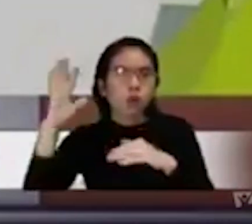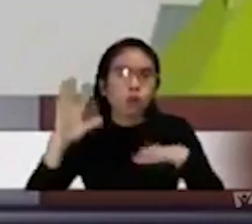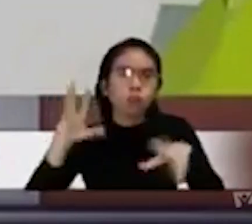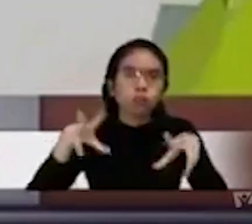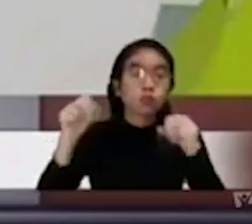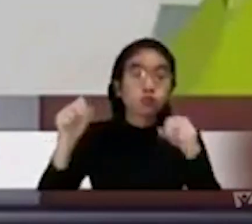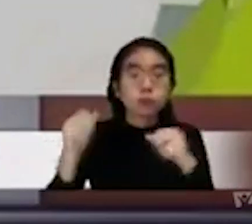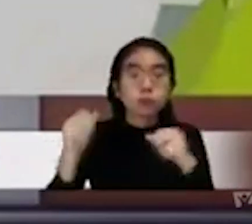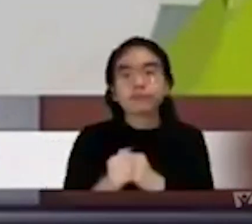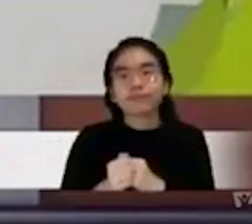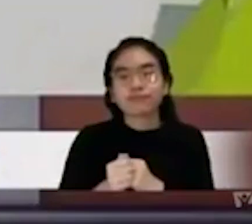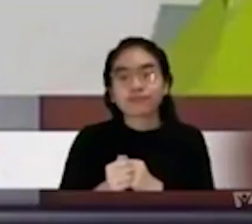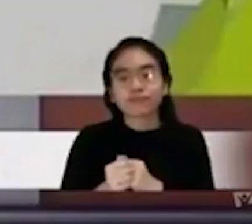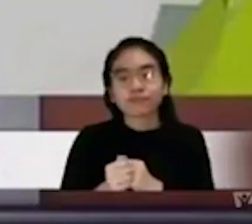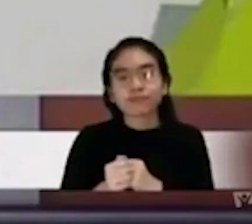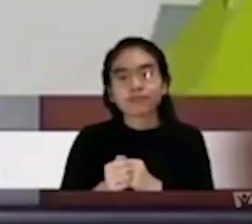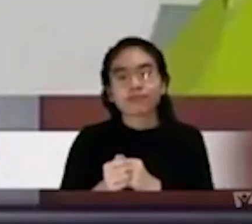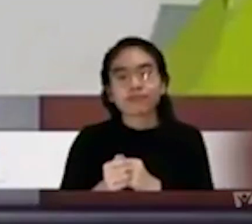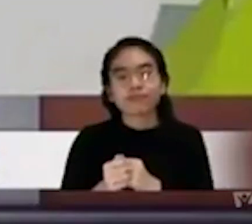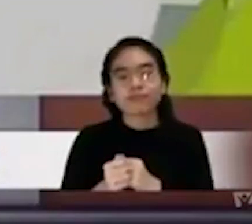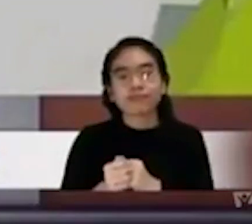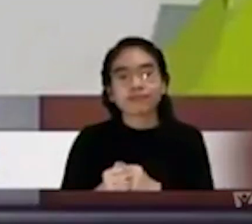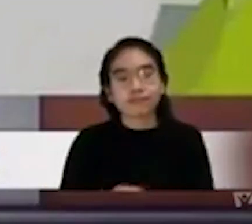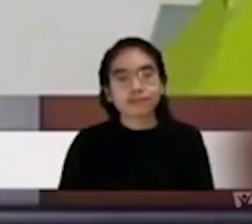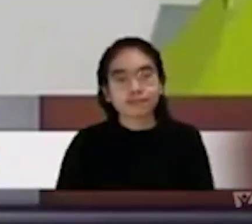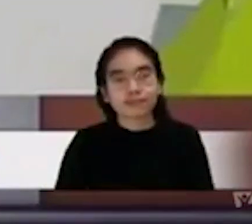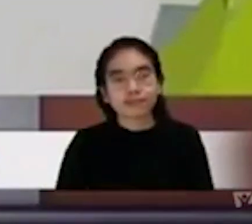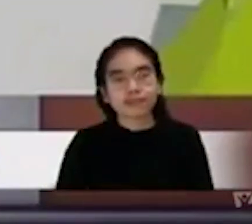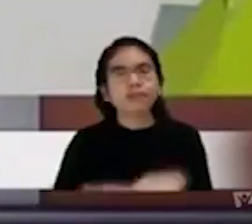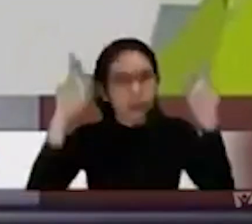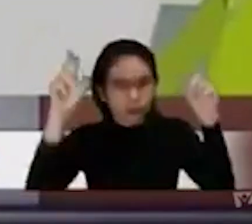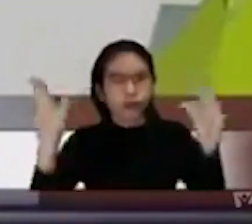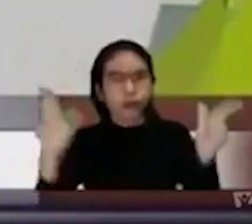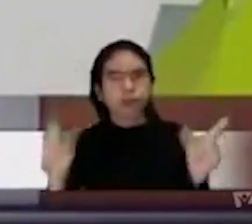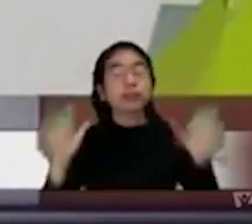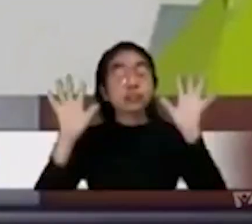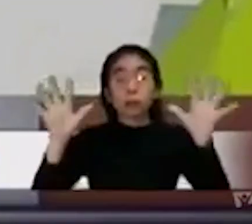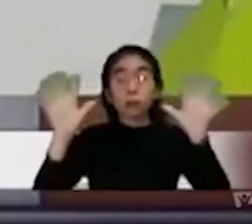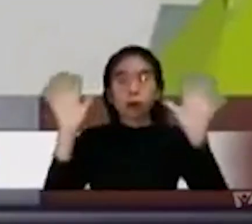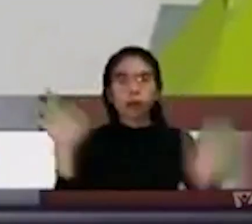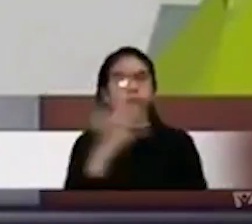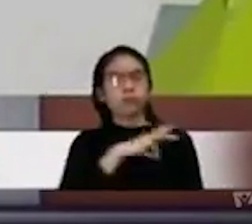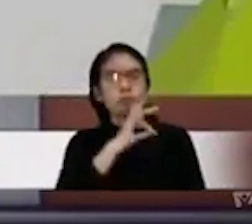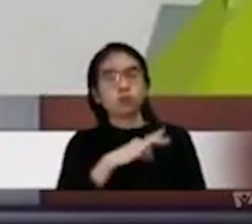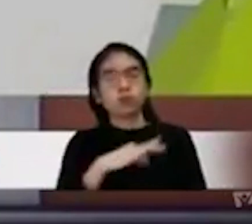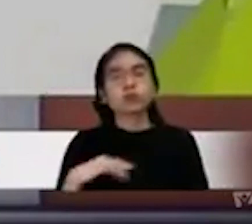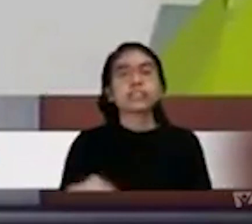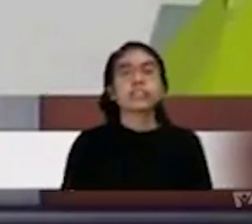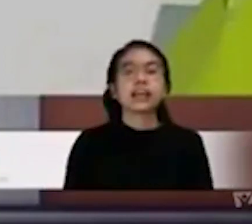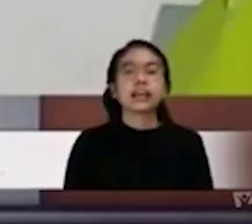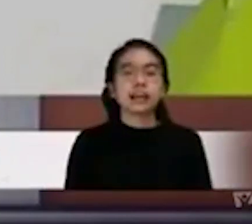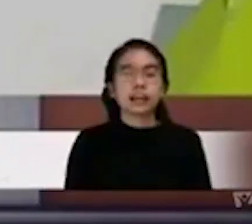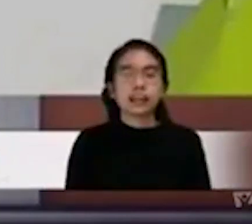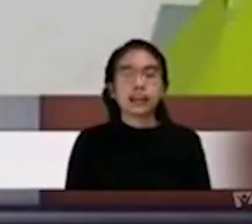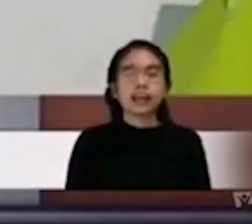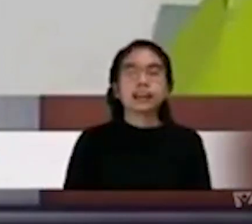panas. Jadi memang luar biasa banyak fungsi daripada garam ini. Itulah sebabnya dia